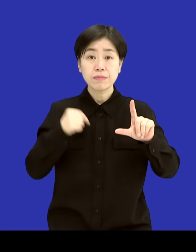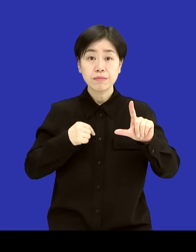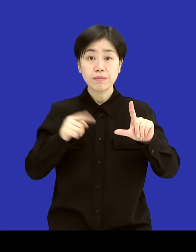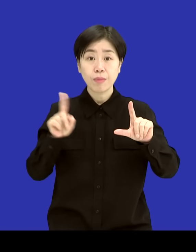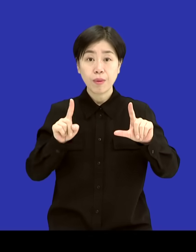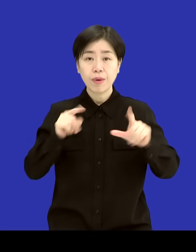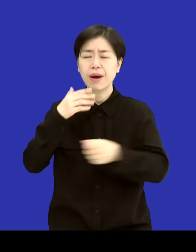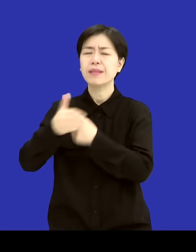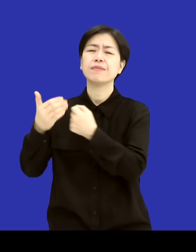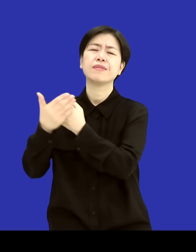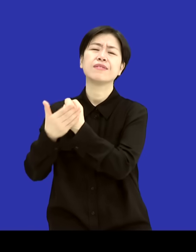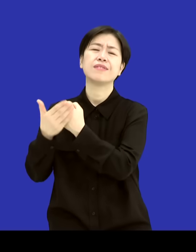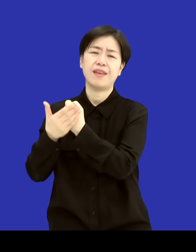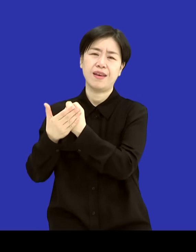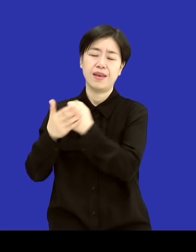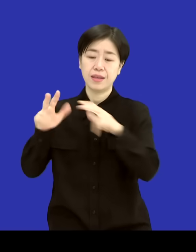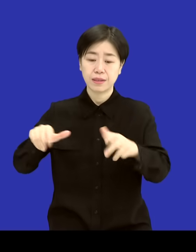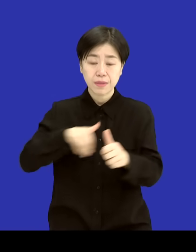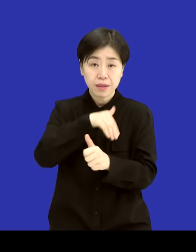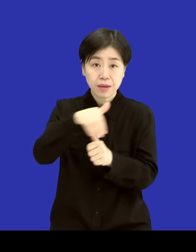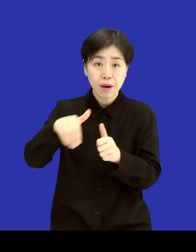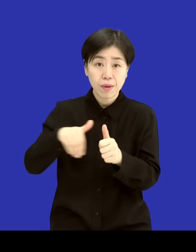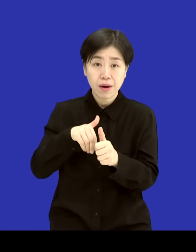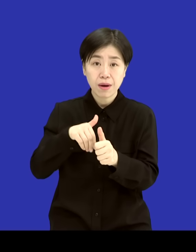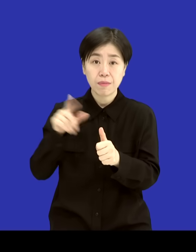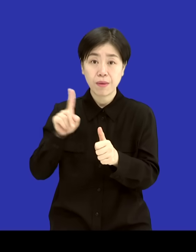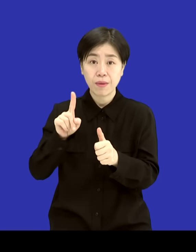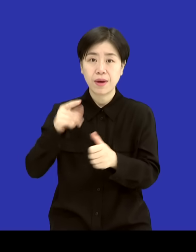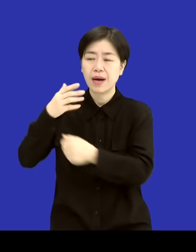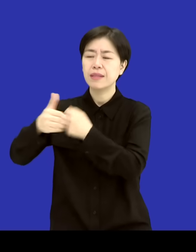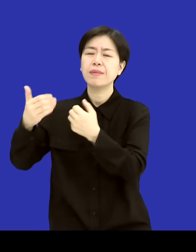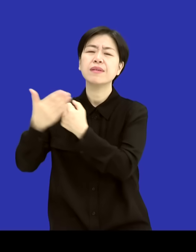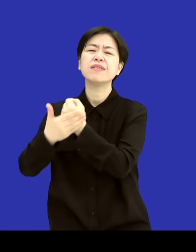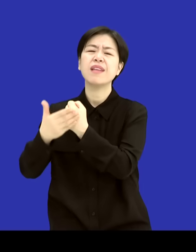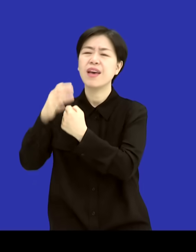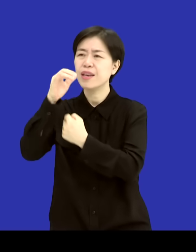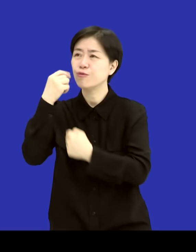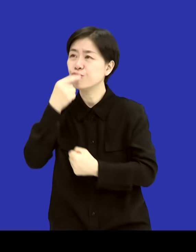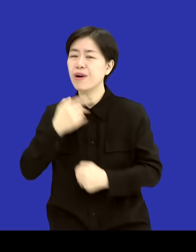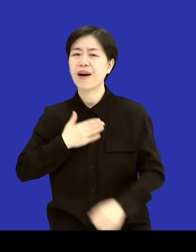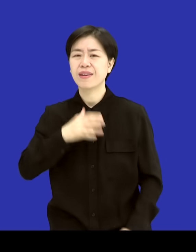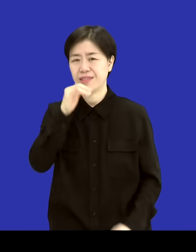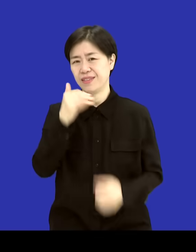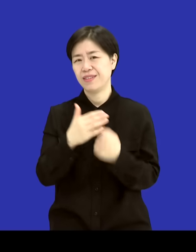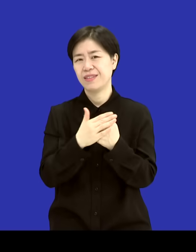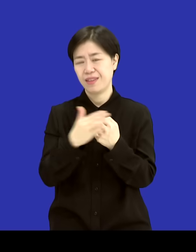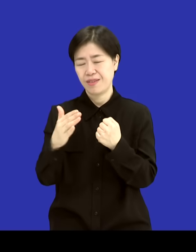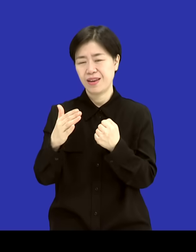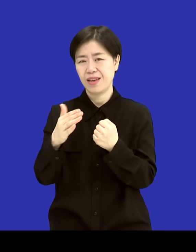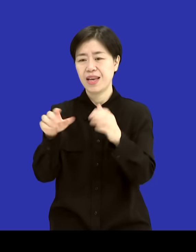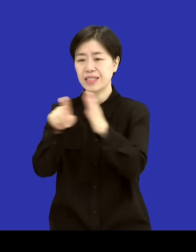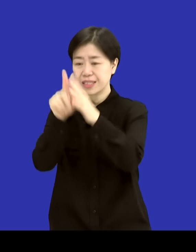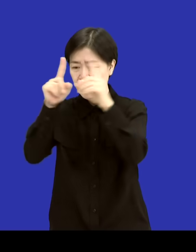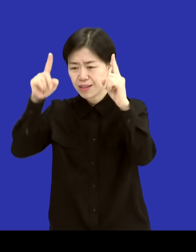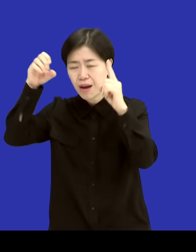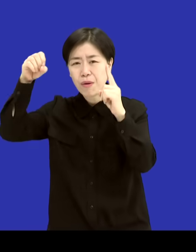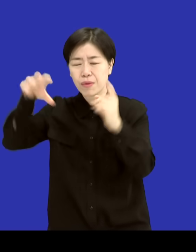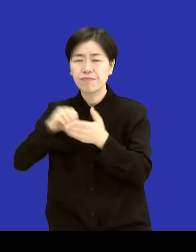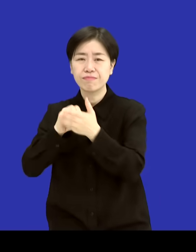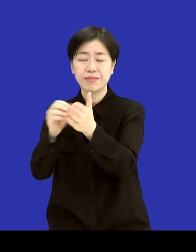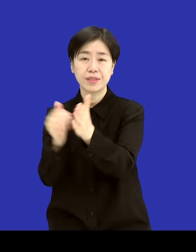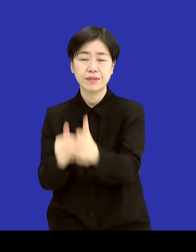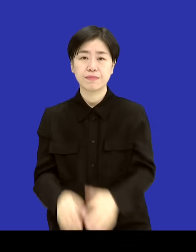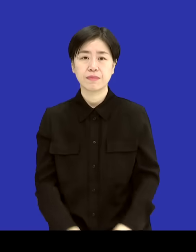은혜라는 거를 너무나 그때 깨닫게 되고 지금까지도 깨닫고 있어서 제가 그렇게 된 우리의 머리로 상상할 수